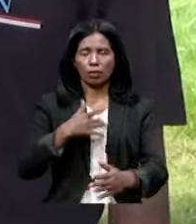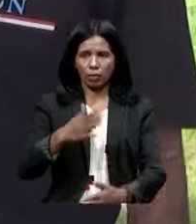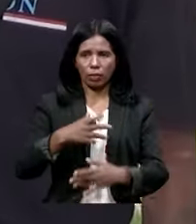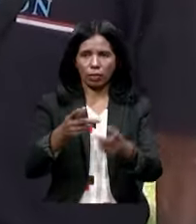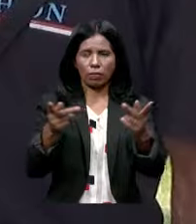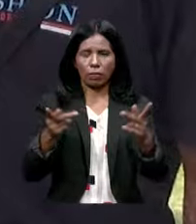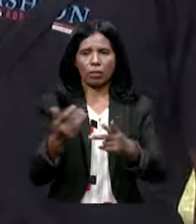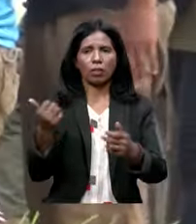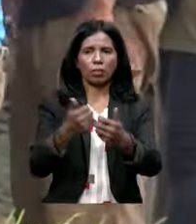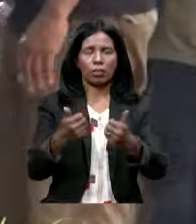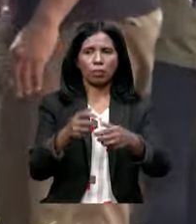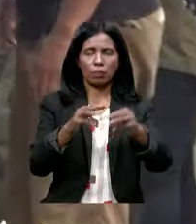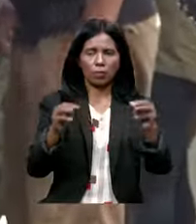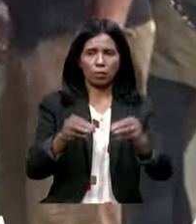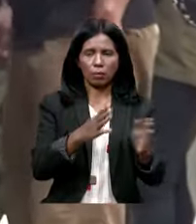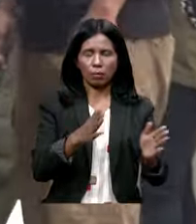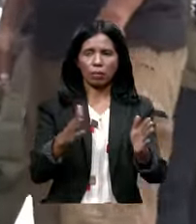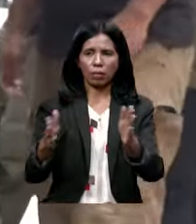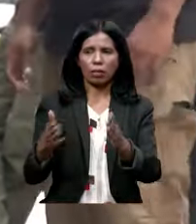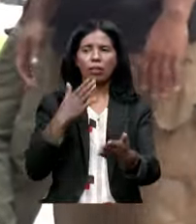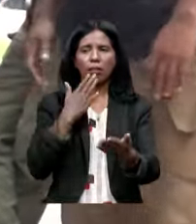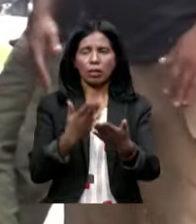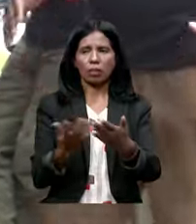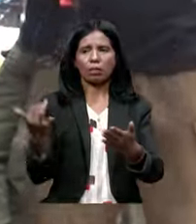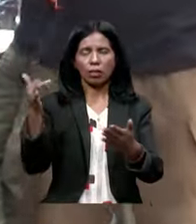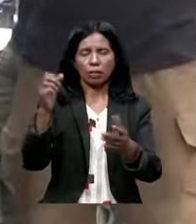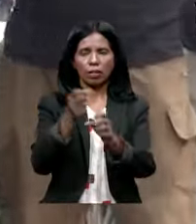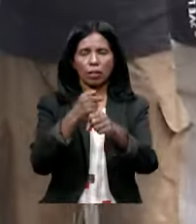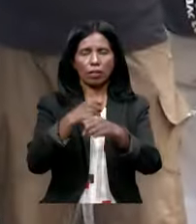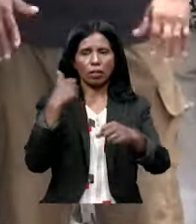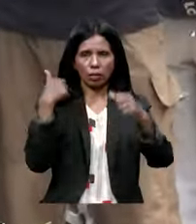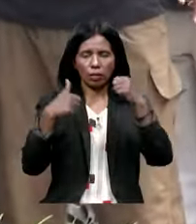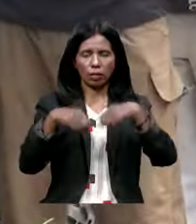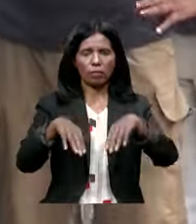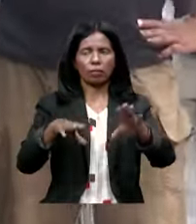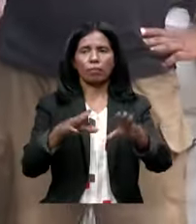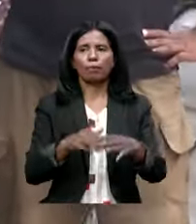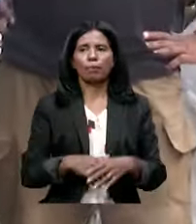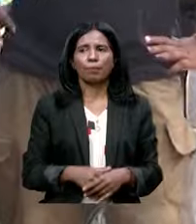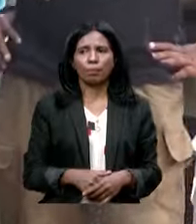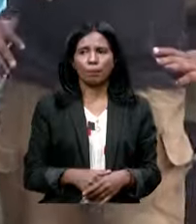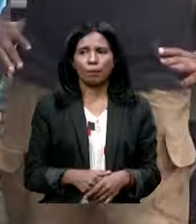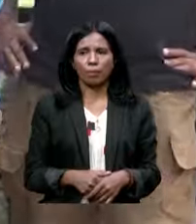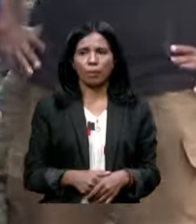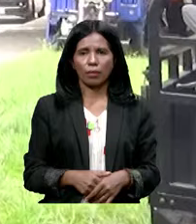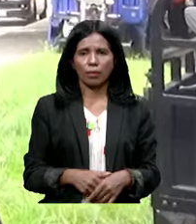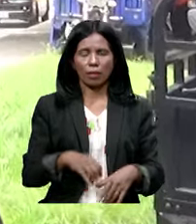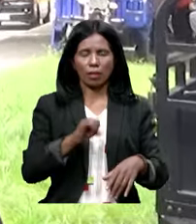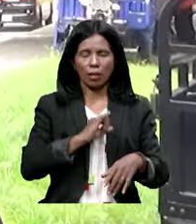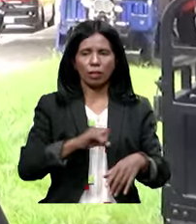nebe autoridade municipio preparane seguru basira, ho dihalau atividade negosio. Hau, vendedor be,